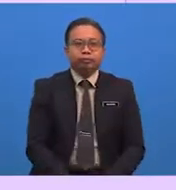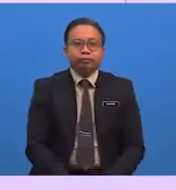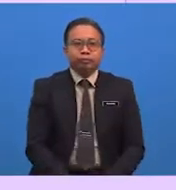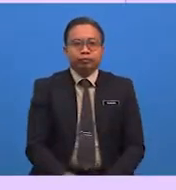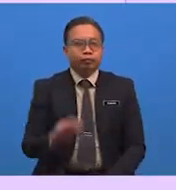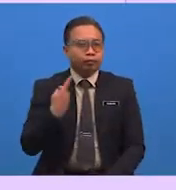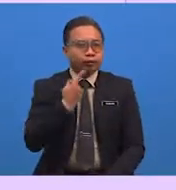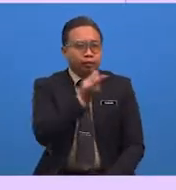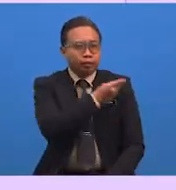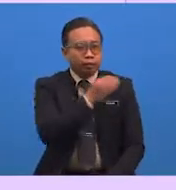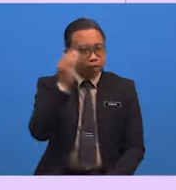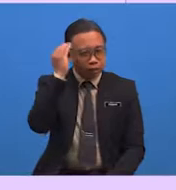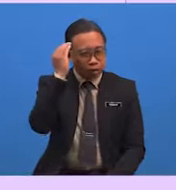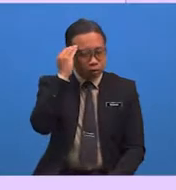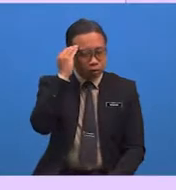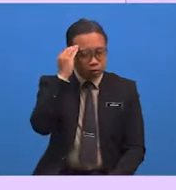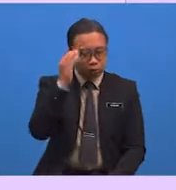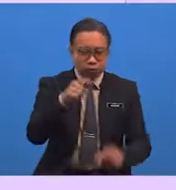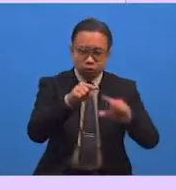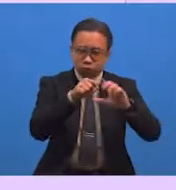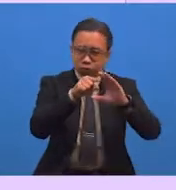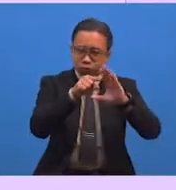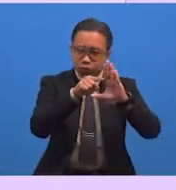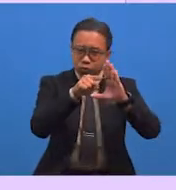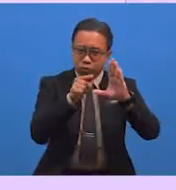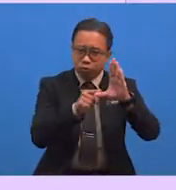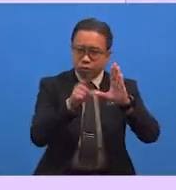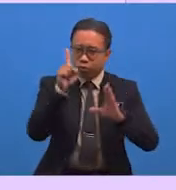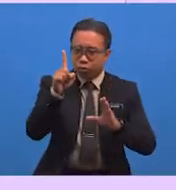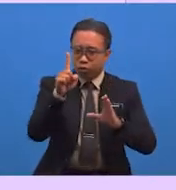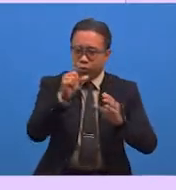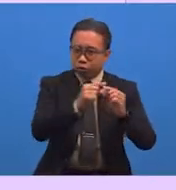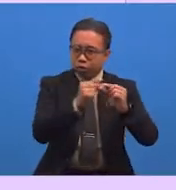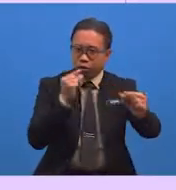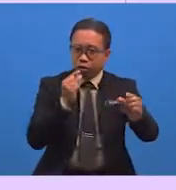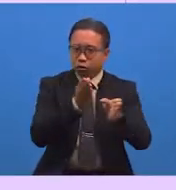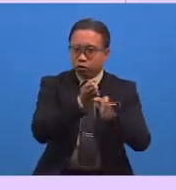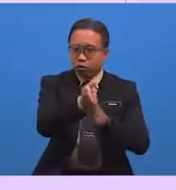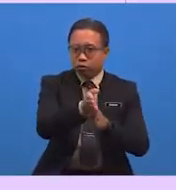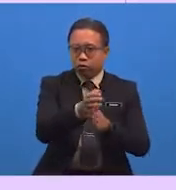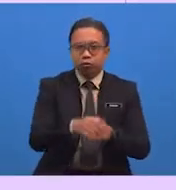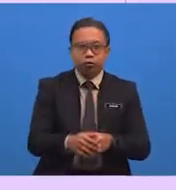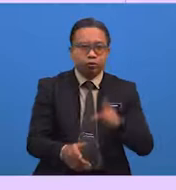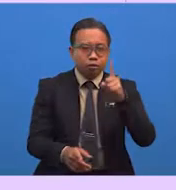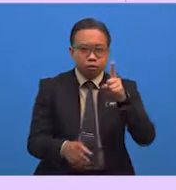Kita tahu bahawa sudut pada satu garis lurus adalah